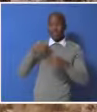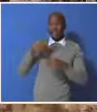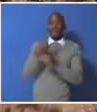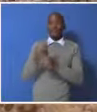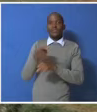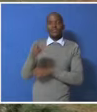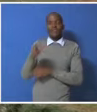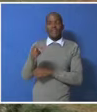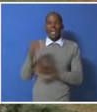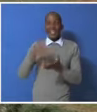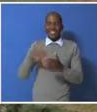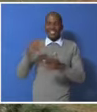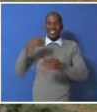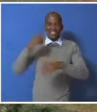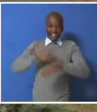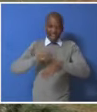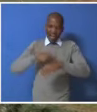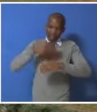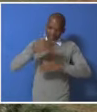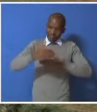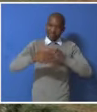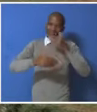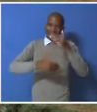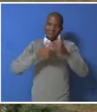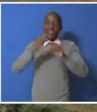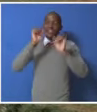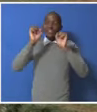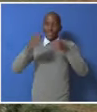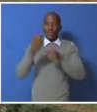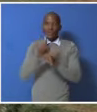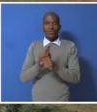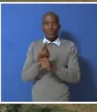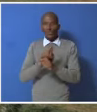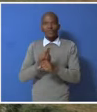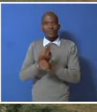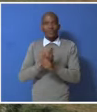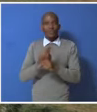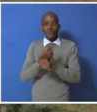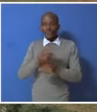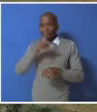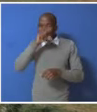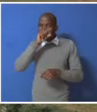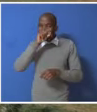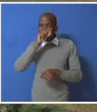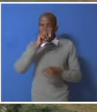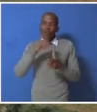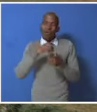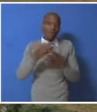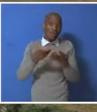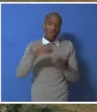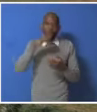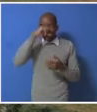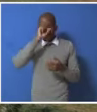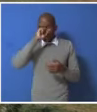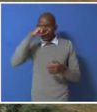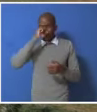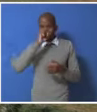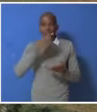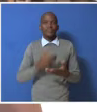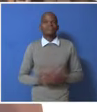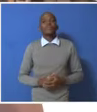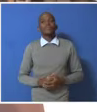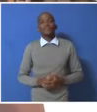le bone. E re on a daily maintenance e be re ka dirisa jwa dikoko kapa jwa